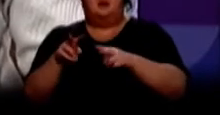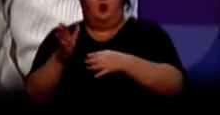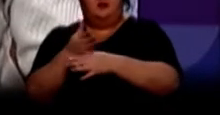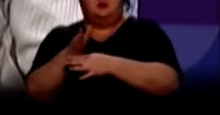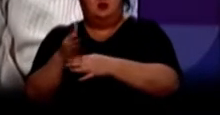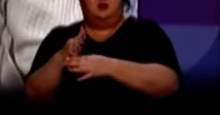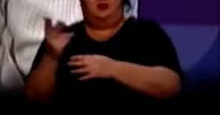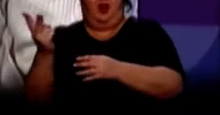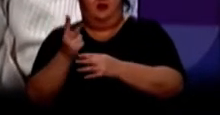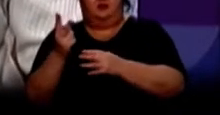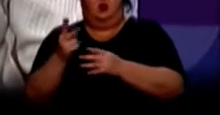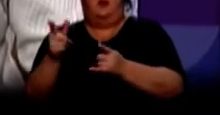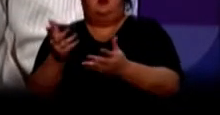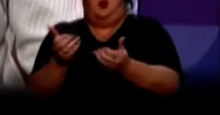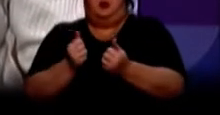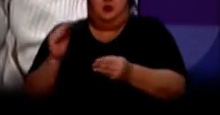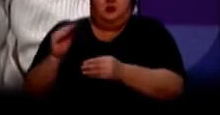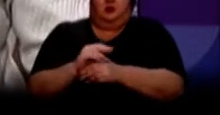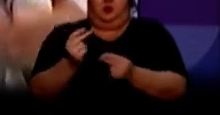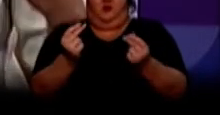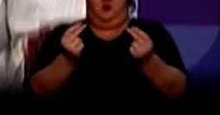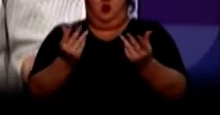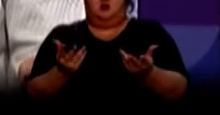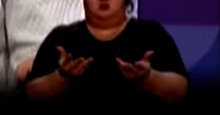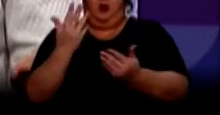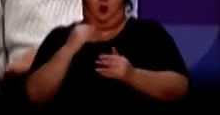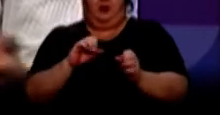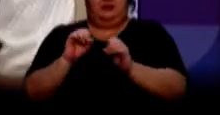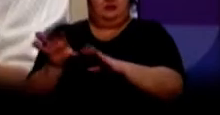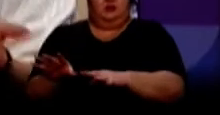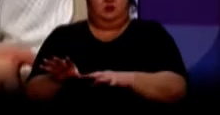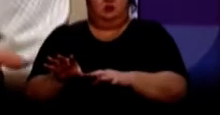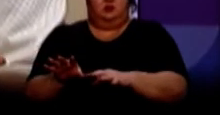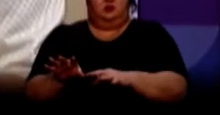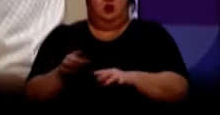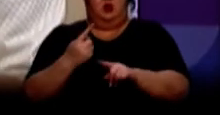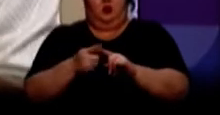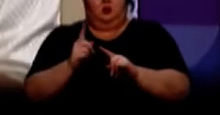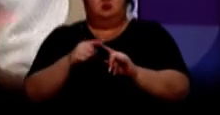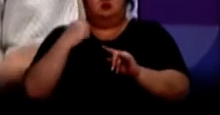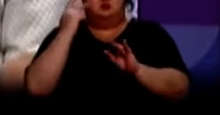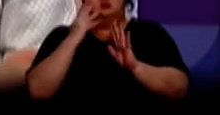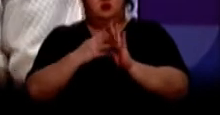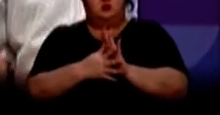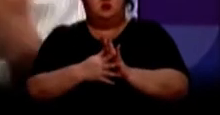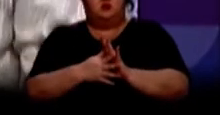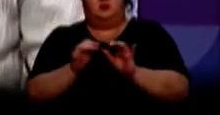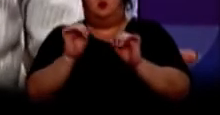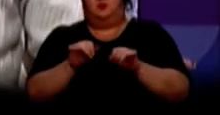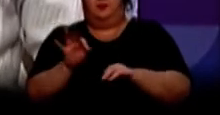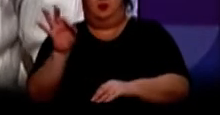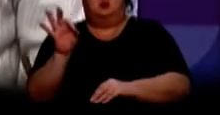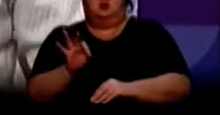відсортовану вторсировину вони ще й отримають додатково кошти, коли її здадуть на переробку. Це я розумію, та можна